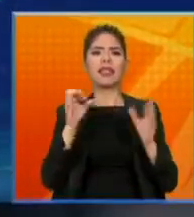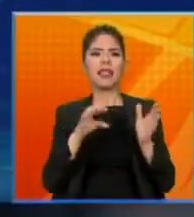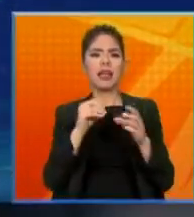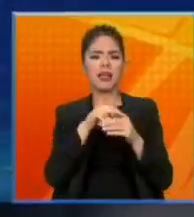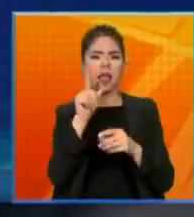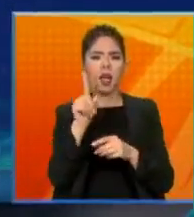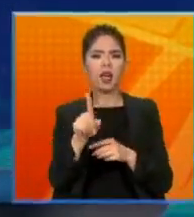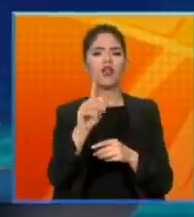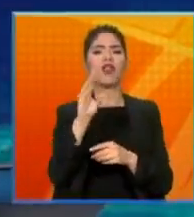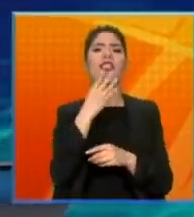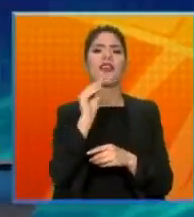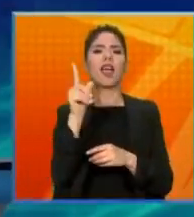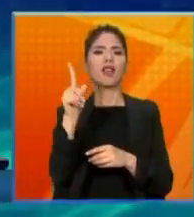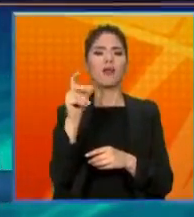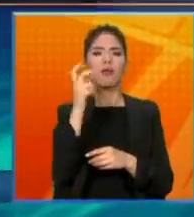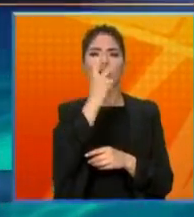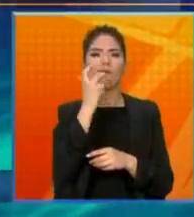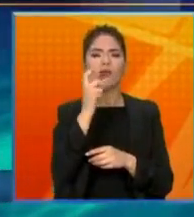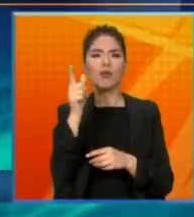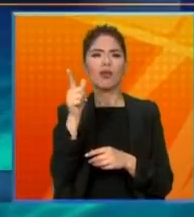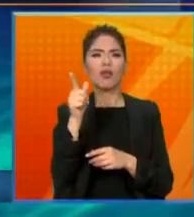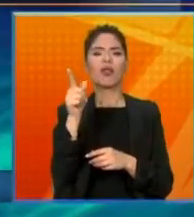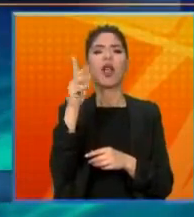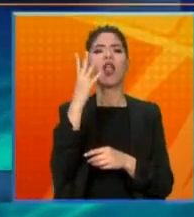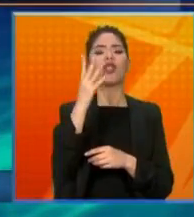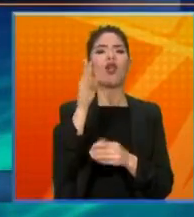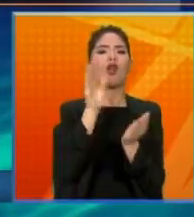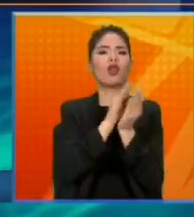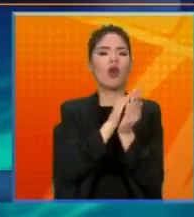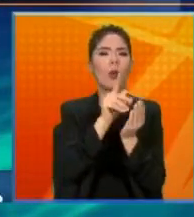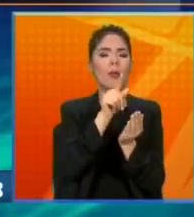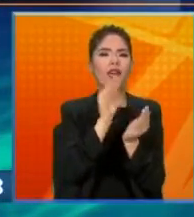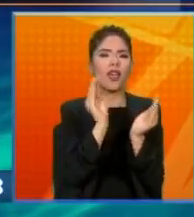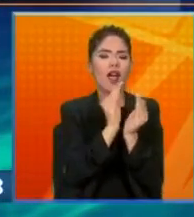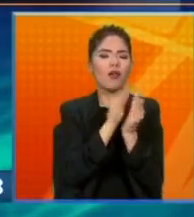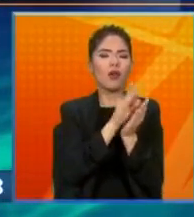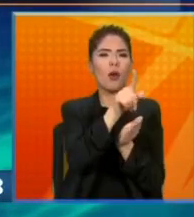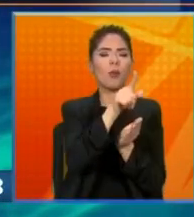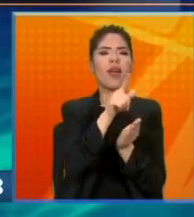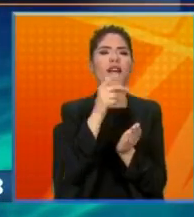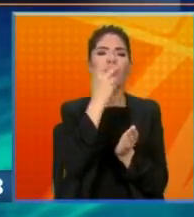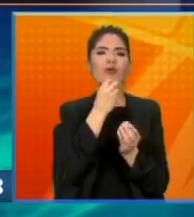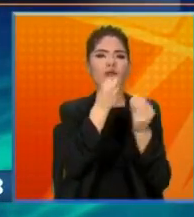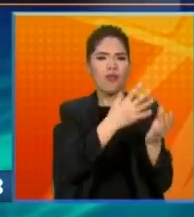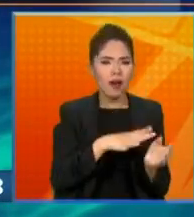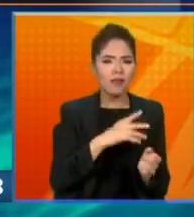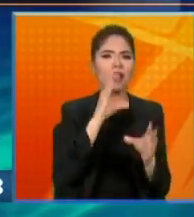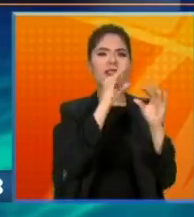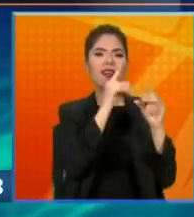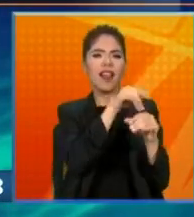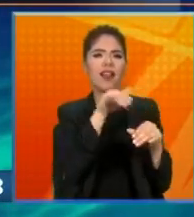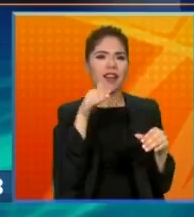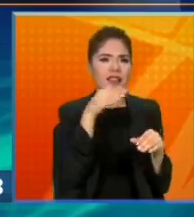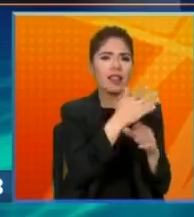Tekirdağ'da genç bir sokak müzisyeni uyuyan dört köpeğe serenat yapmak istedi. Klarnetiyle yanı başlarına kadar sokuldu